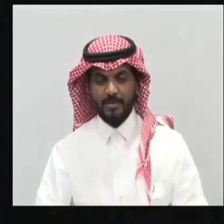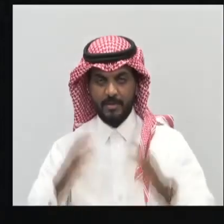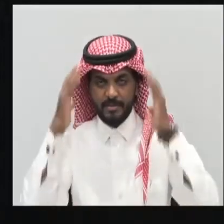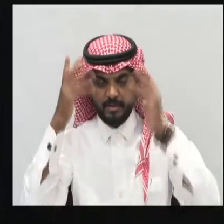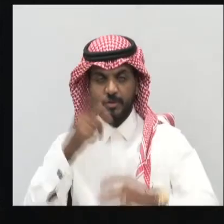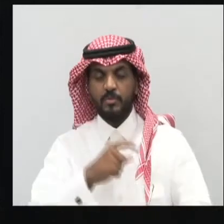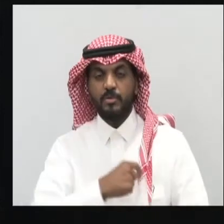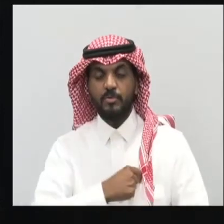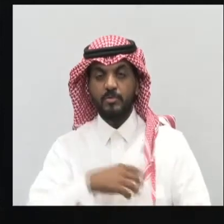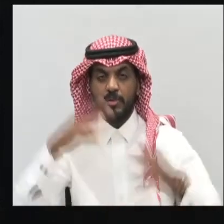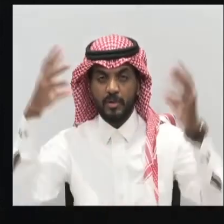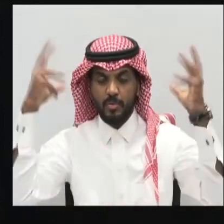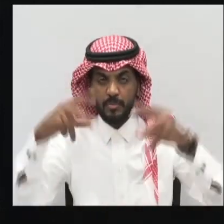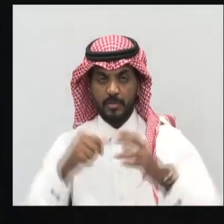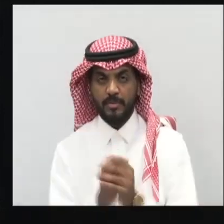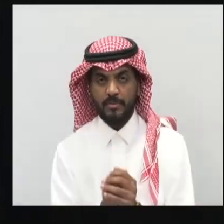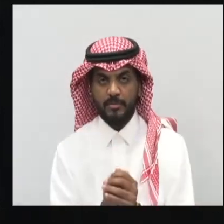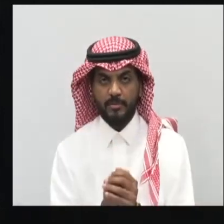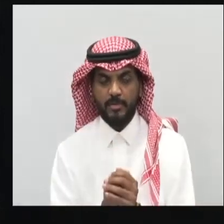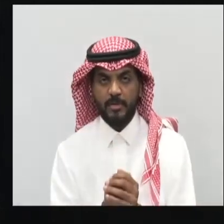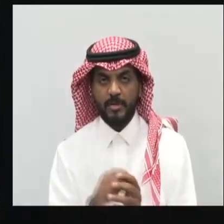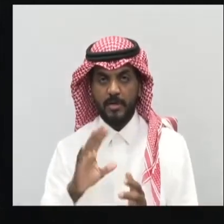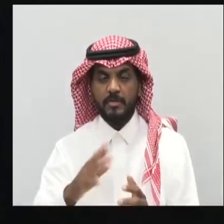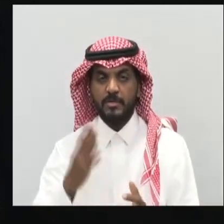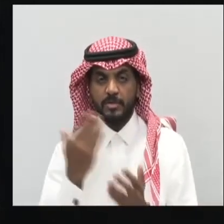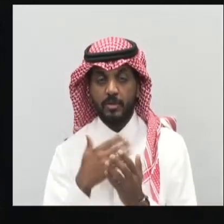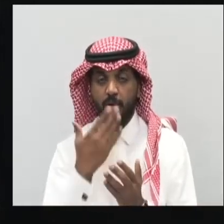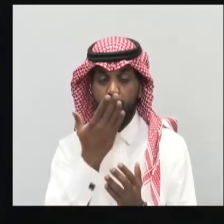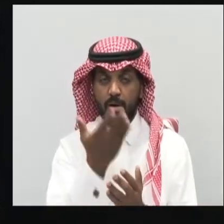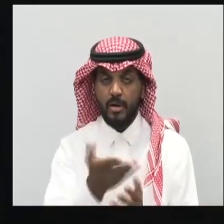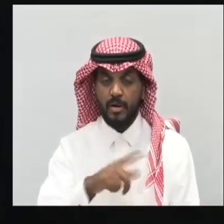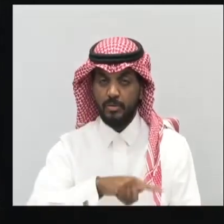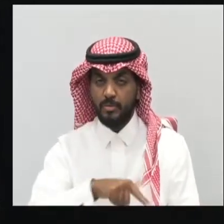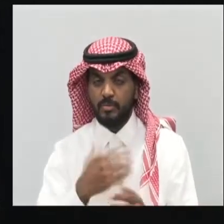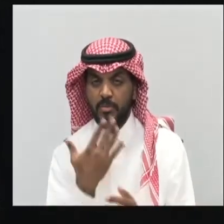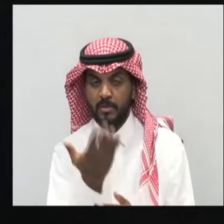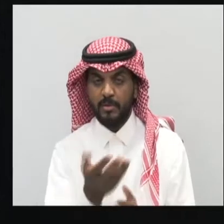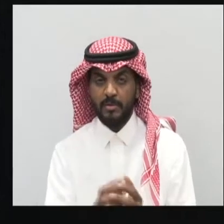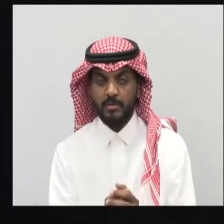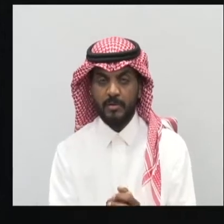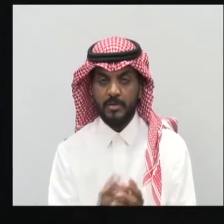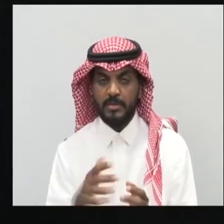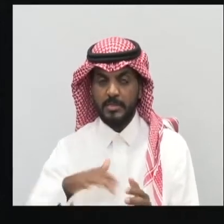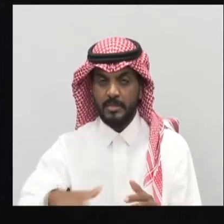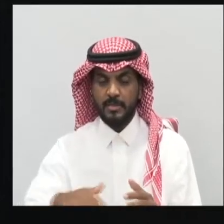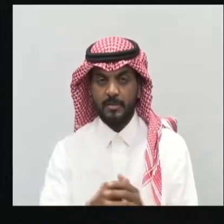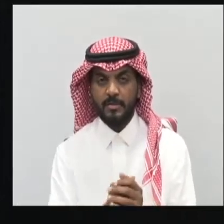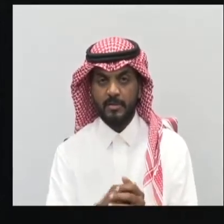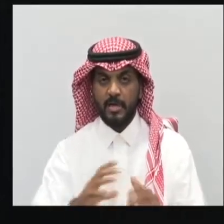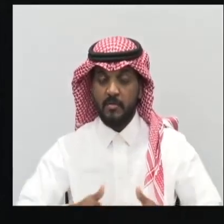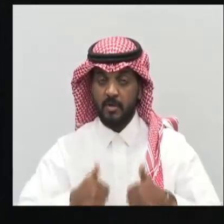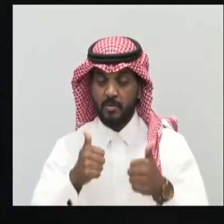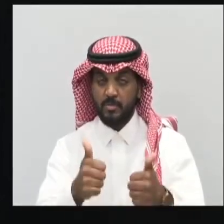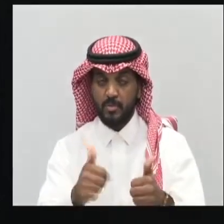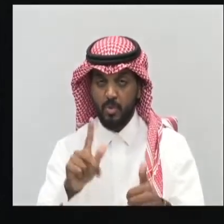السلام عليكم ورحمة الله وبركاته، أسعد الله أوقاتكم بكل خير يا صغاري، كيف